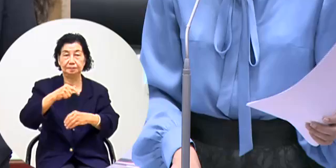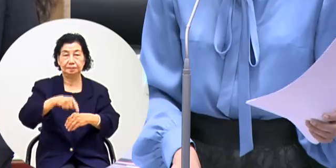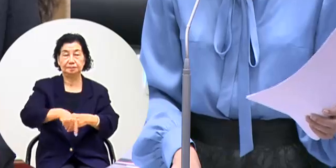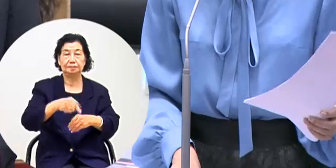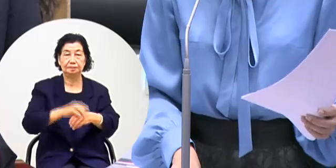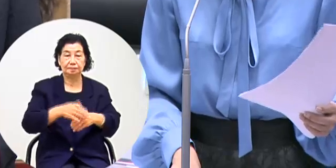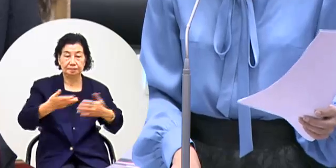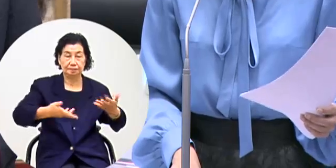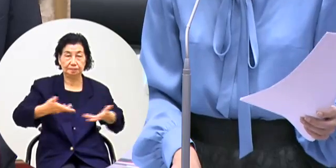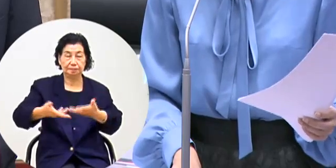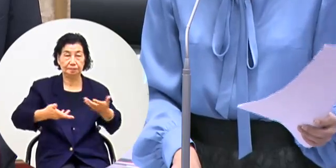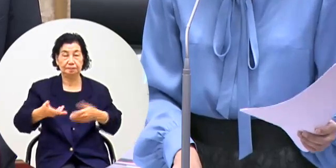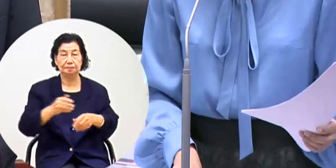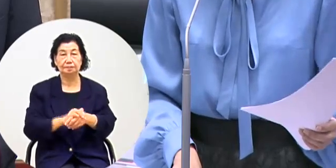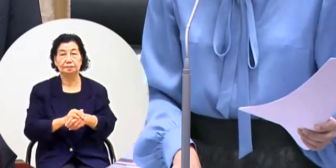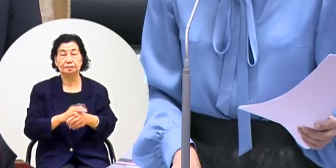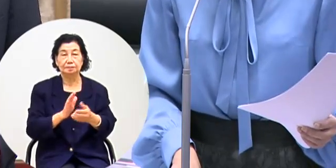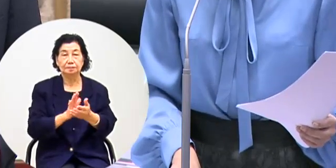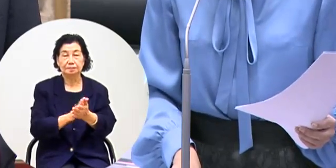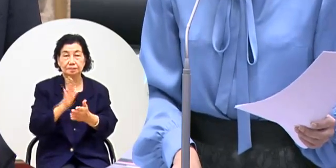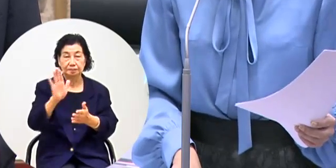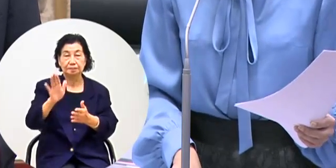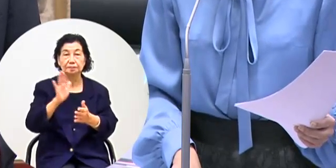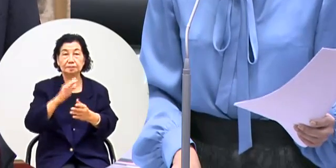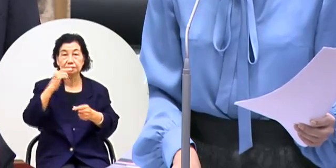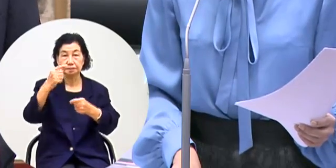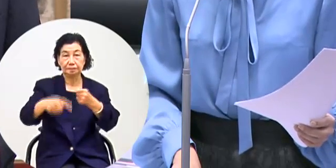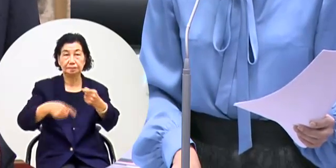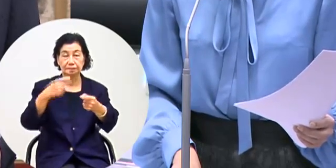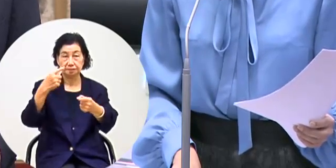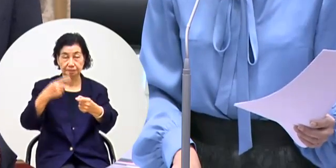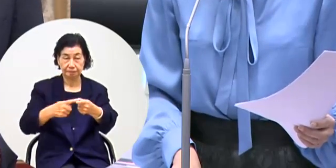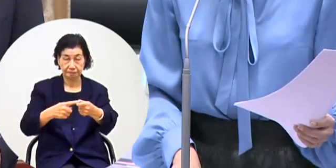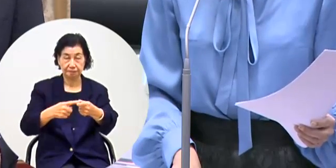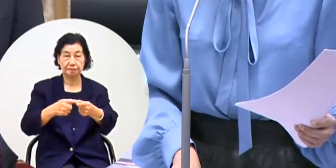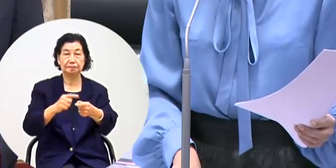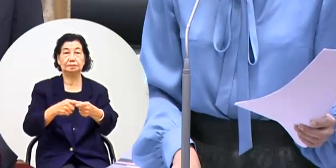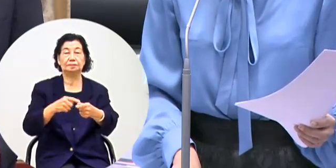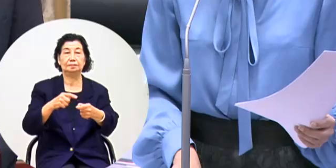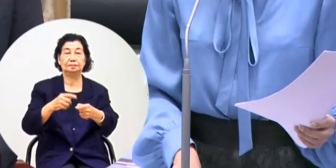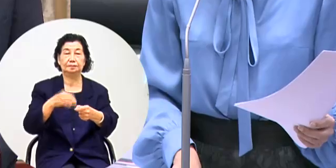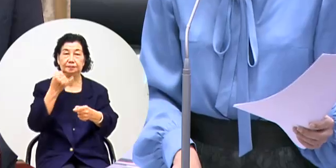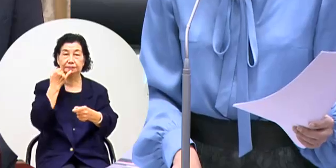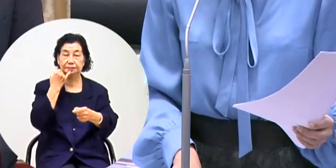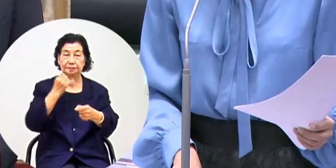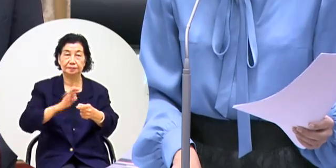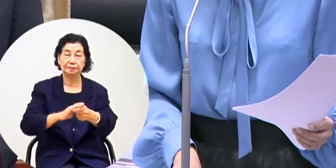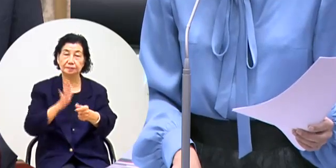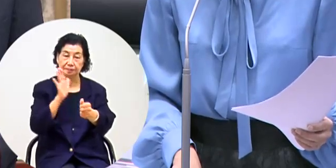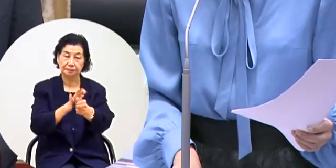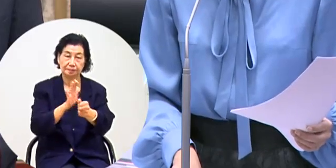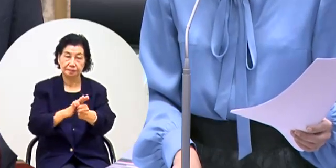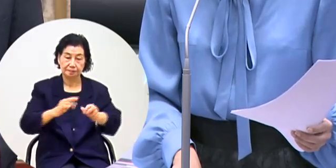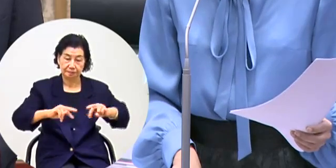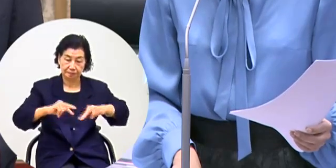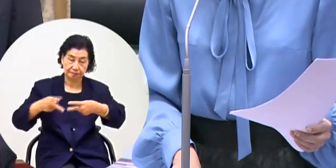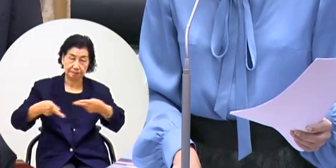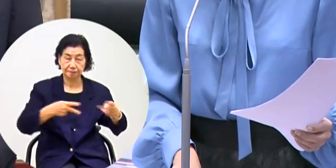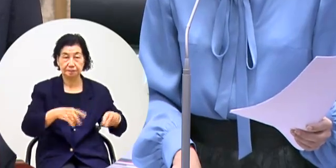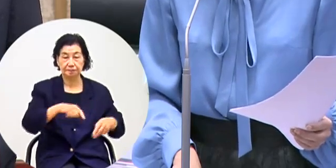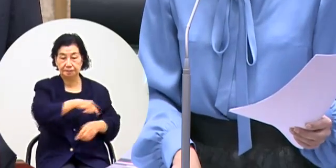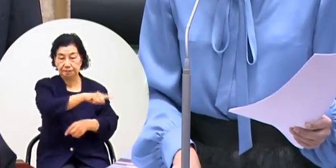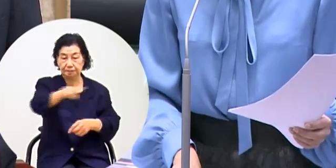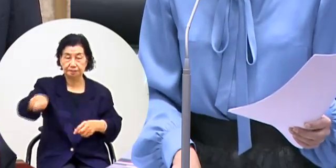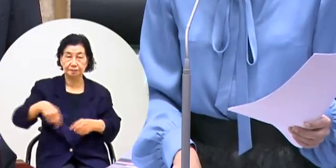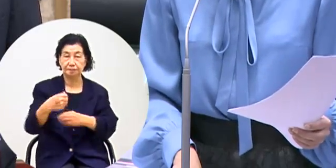一年多的时间，我们才可以再做修正。 是， 那也期待就是说大家努力的来做这个案子，因为后续的影响实在是太大了，